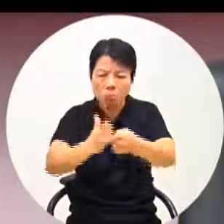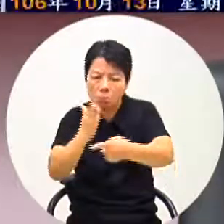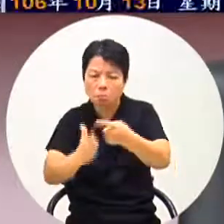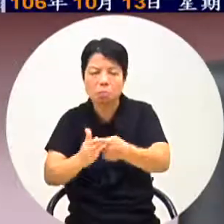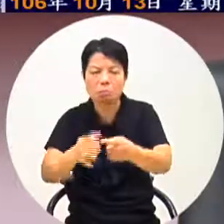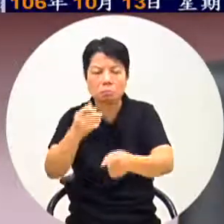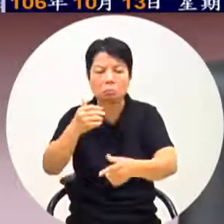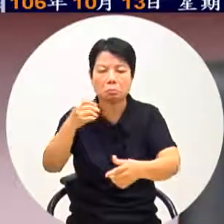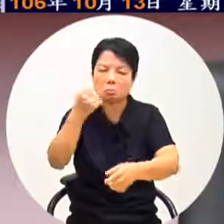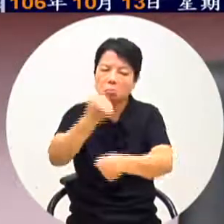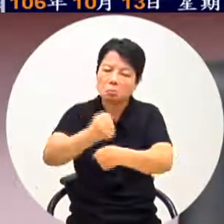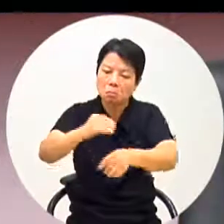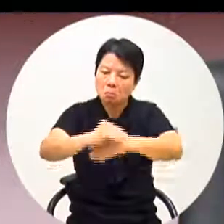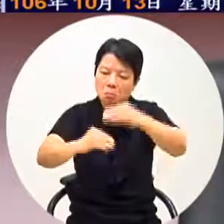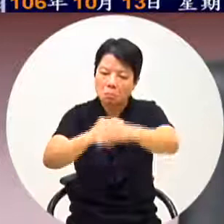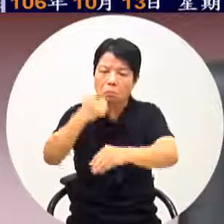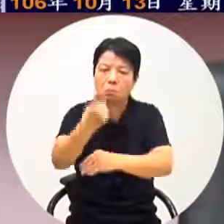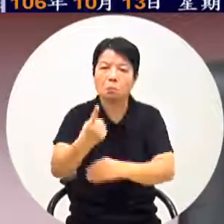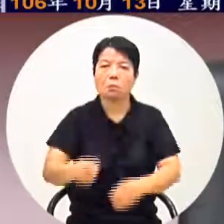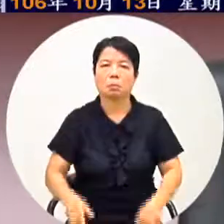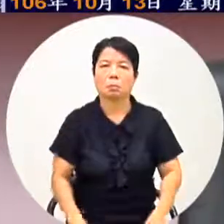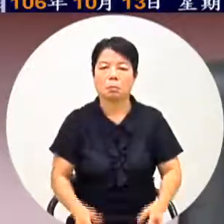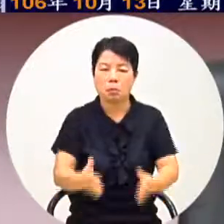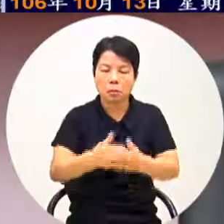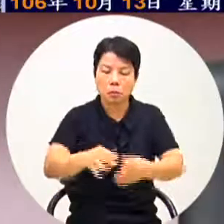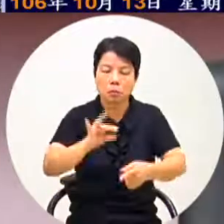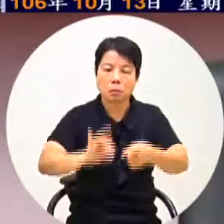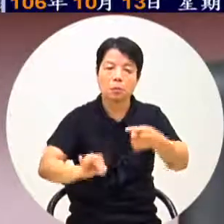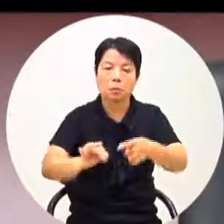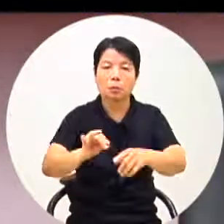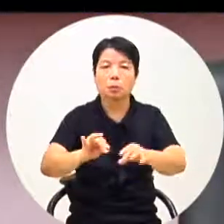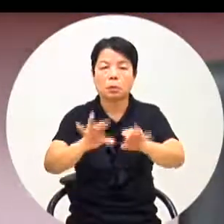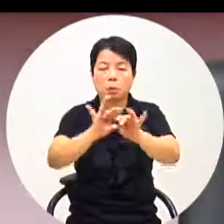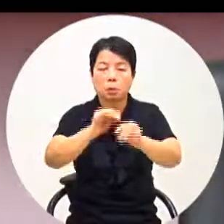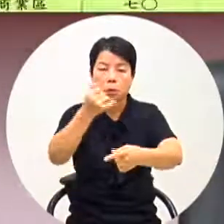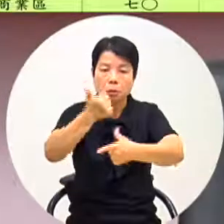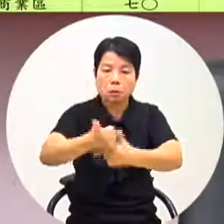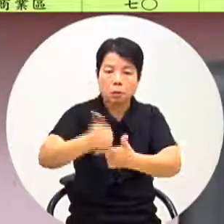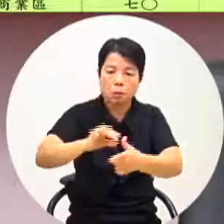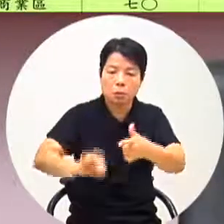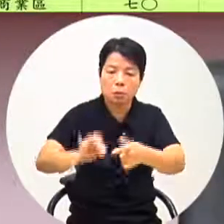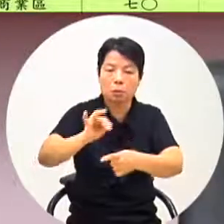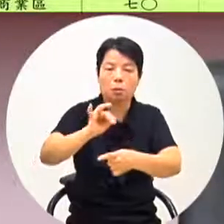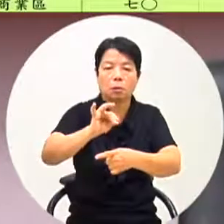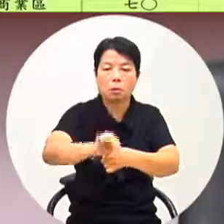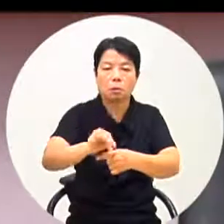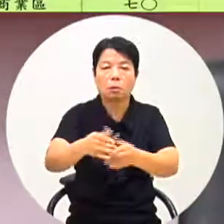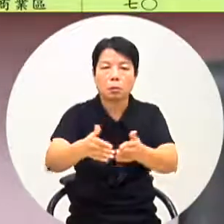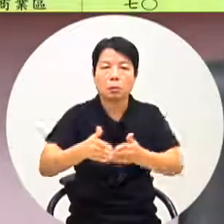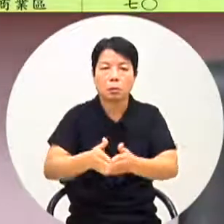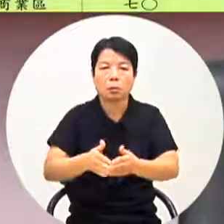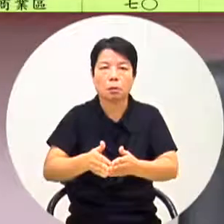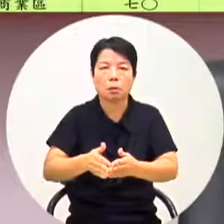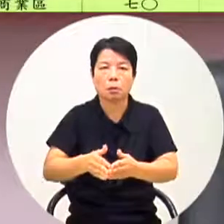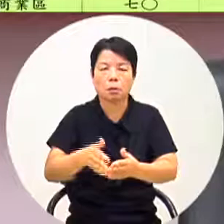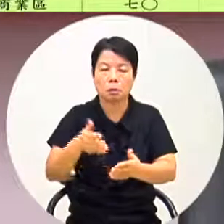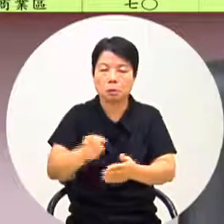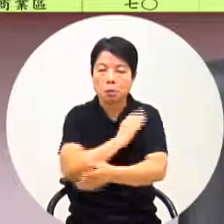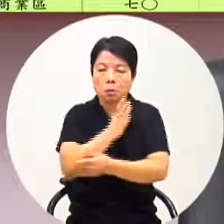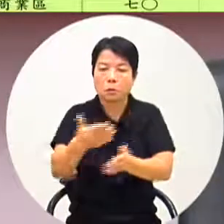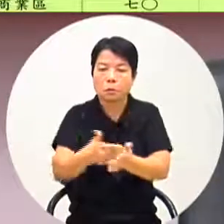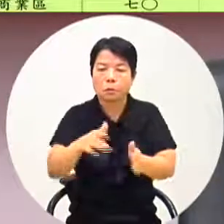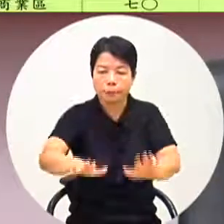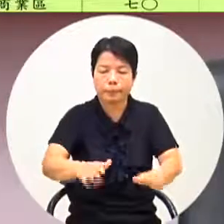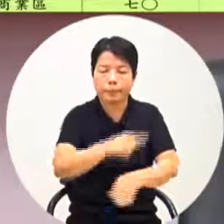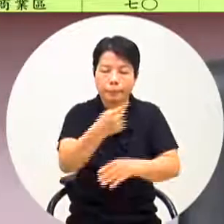哦。那容积呢？讲完了我们建蔽率之后，我们就要来计较容积率了哈。容积率的参照，咱建筑师讲的，那是